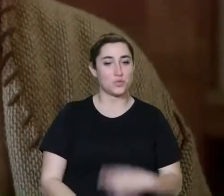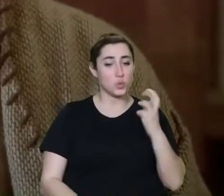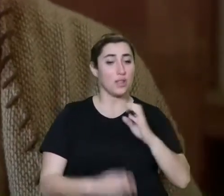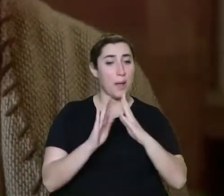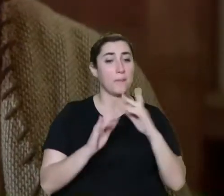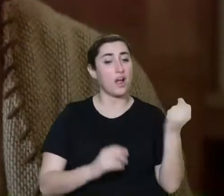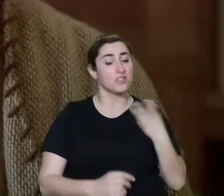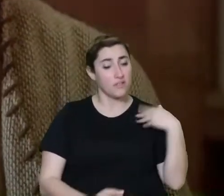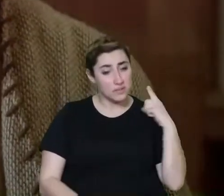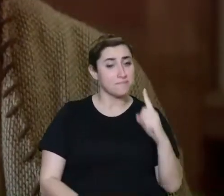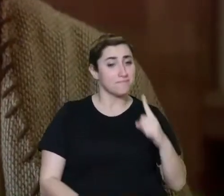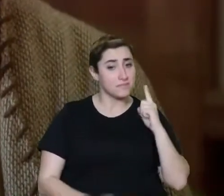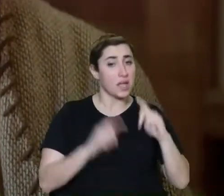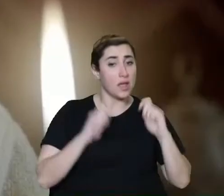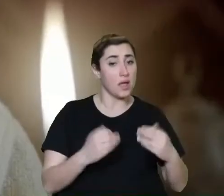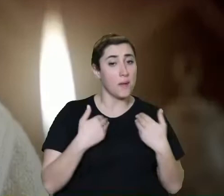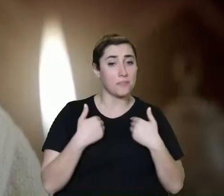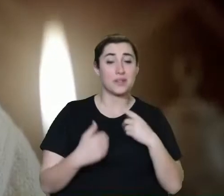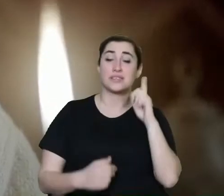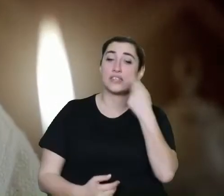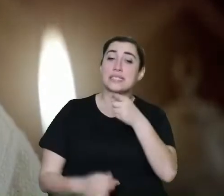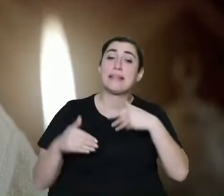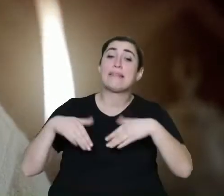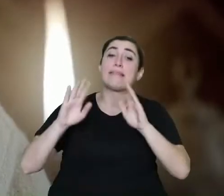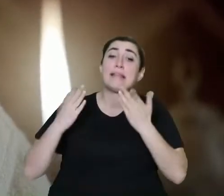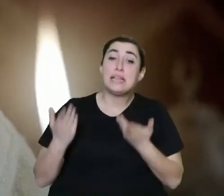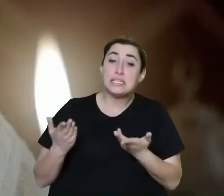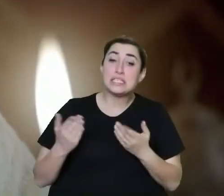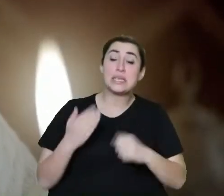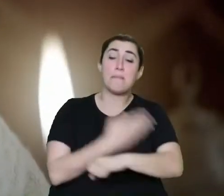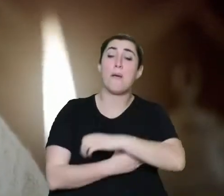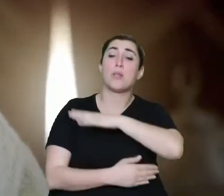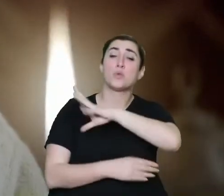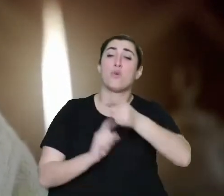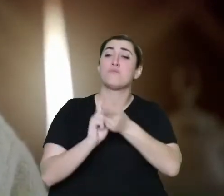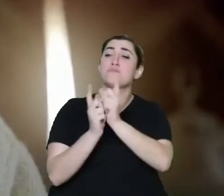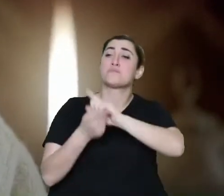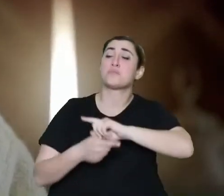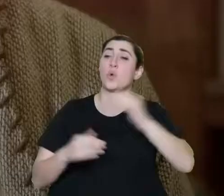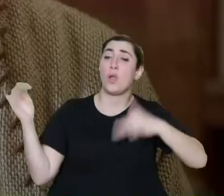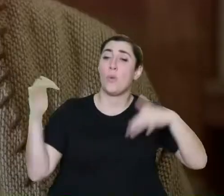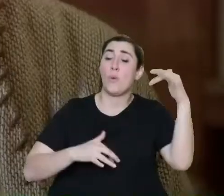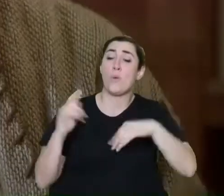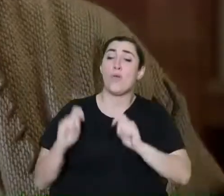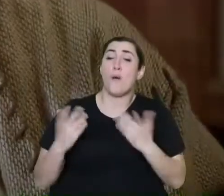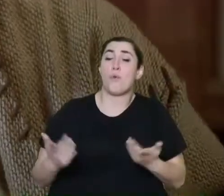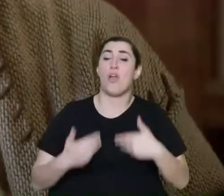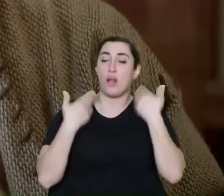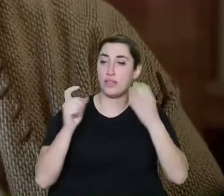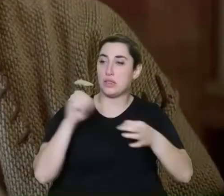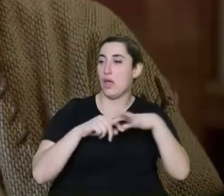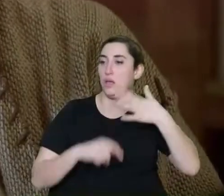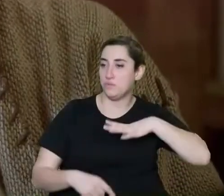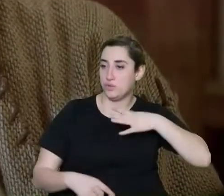3 aydan beri kaçtır varırım huzurunuza. Bir sen misin ki? Memleketin 4 bir yanından hücum ederler. Kadısı